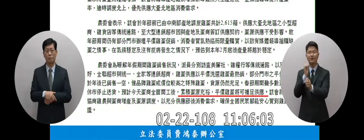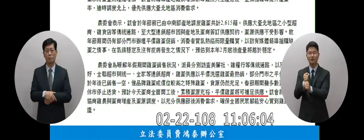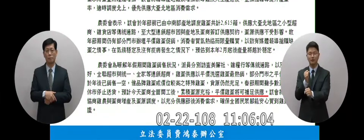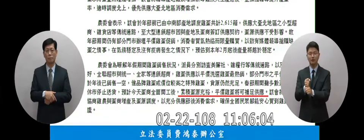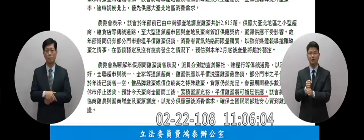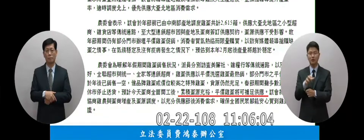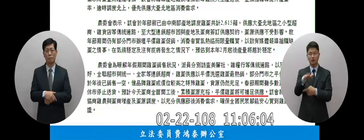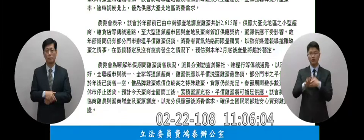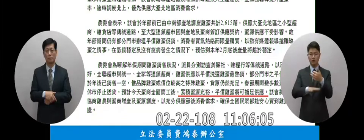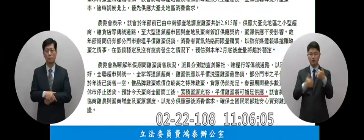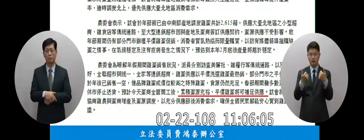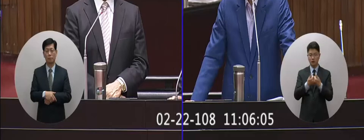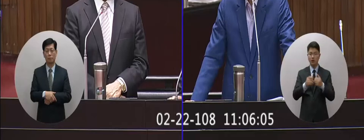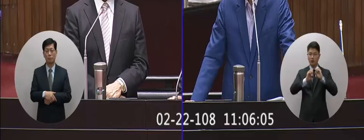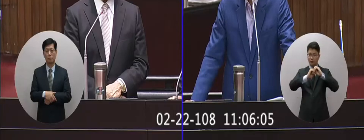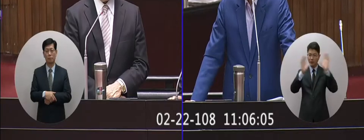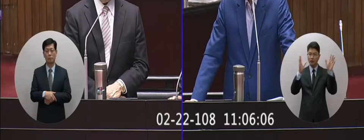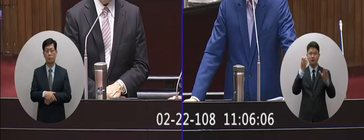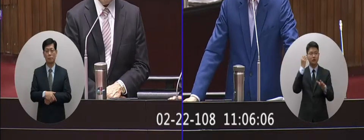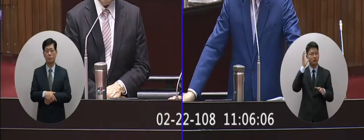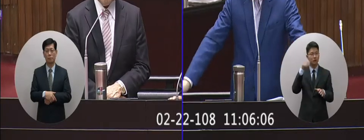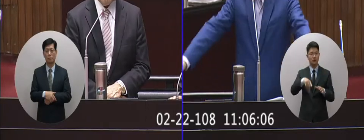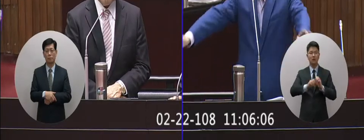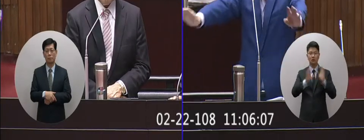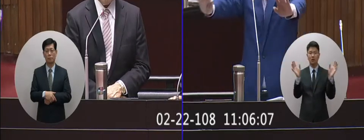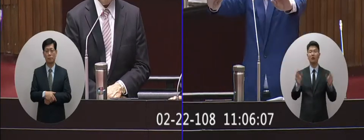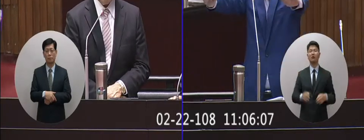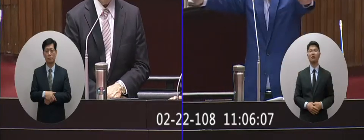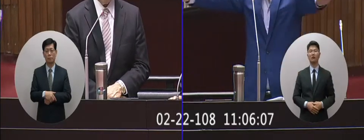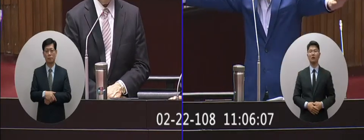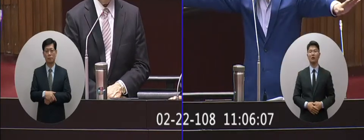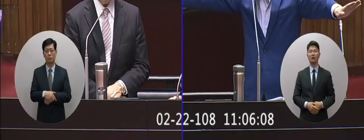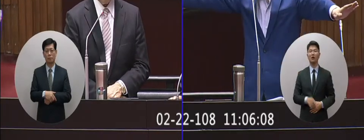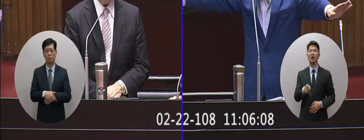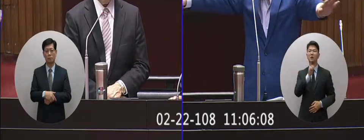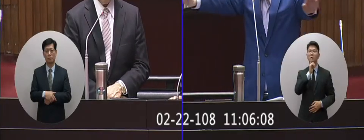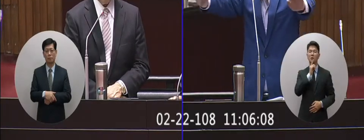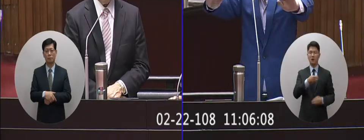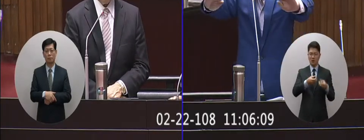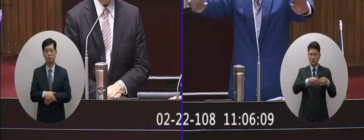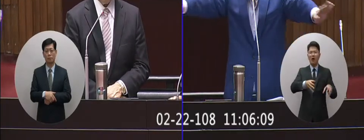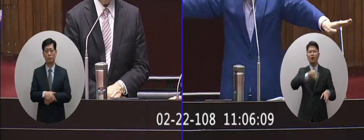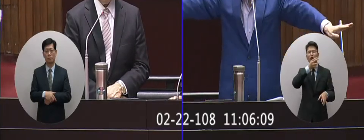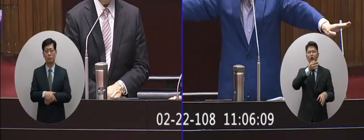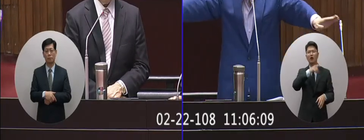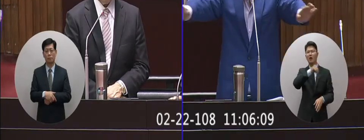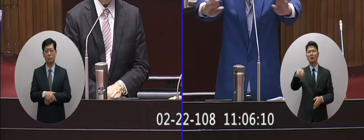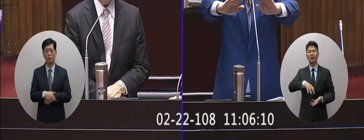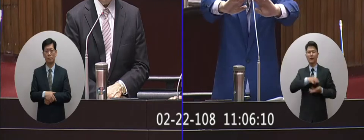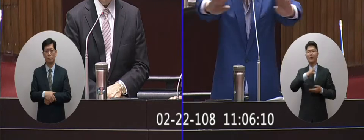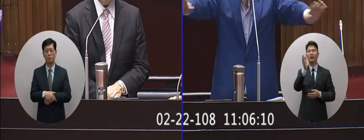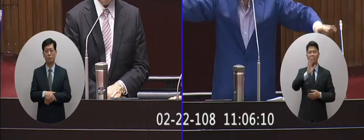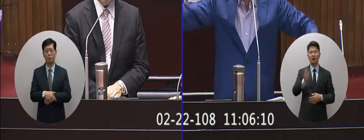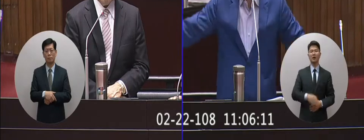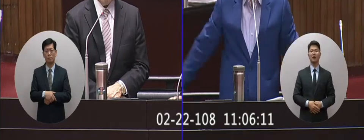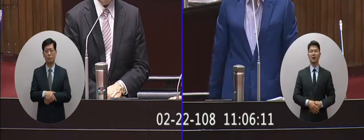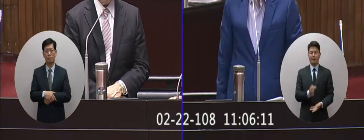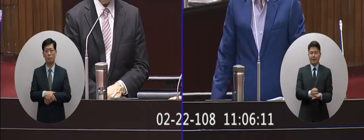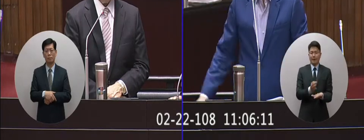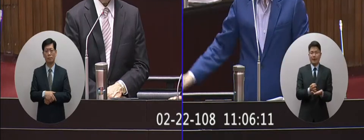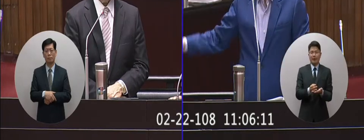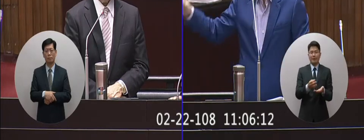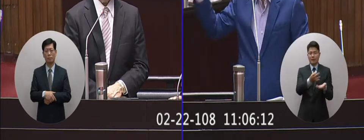农委会发布的新闻。哦，蛋很充足，大家不要担心，可以有平价卖给大